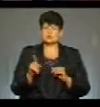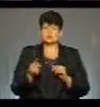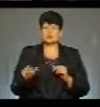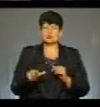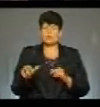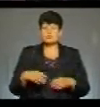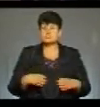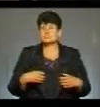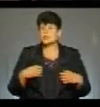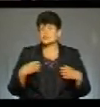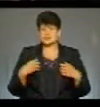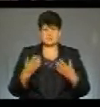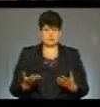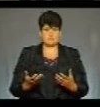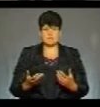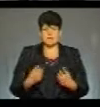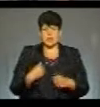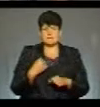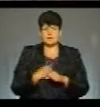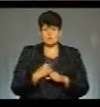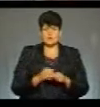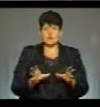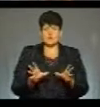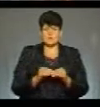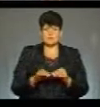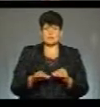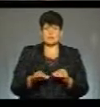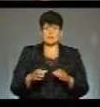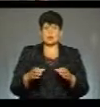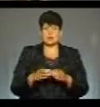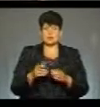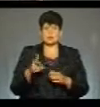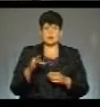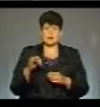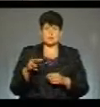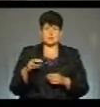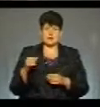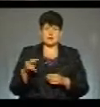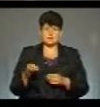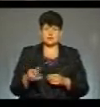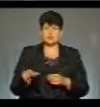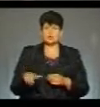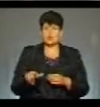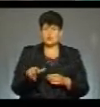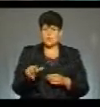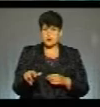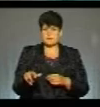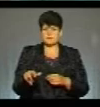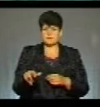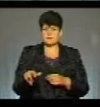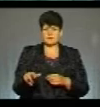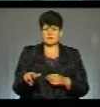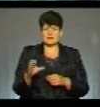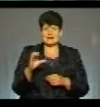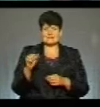дороги жахливі. Так як я працюю в об'єднаній громаді Гримайлова, і дорога на